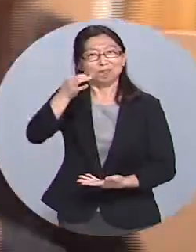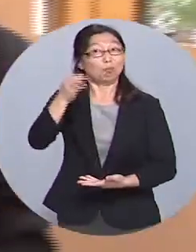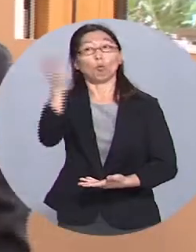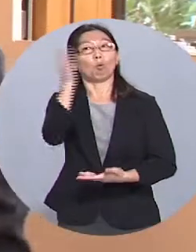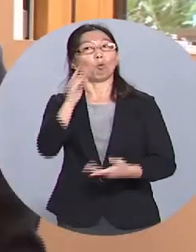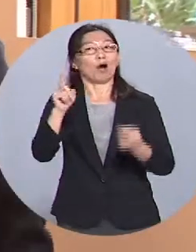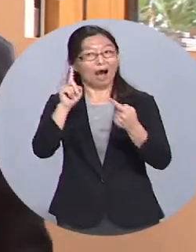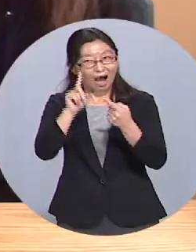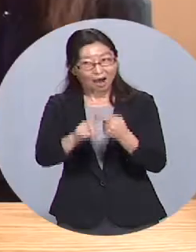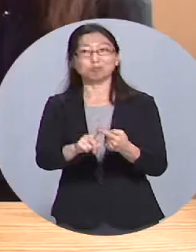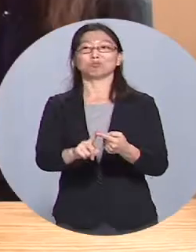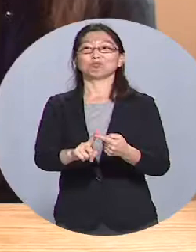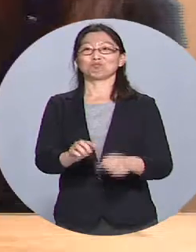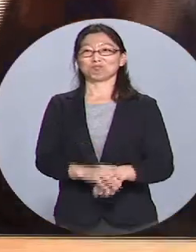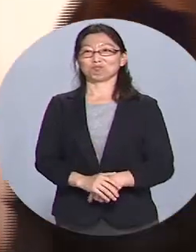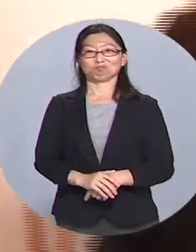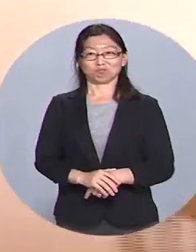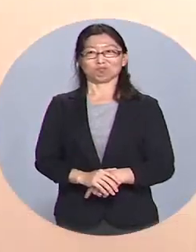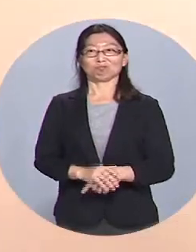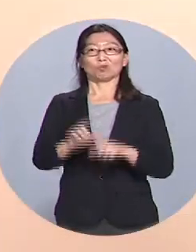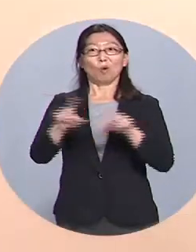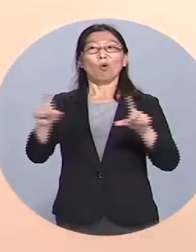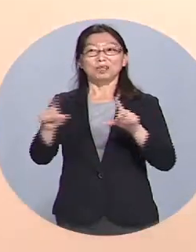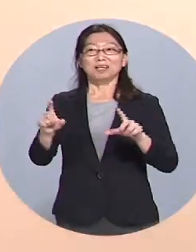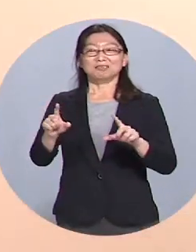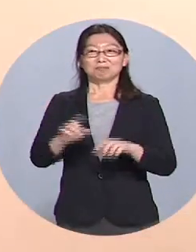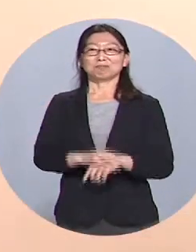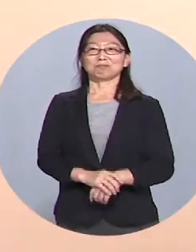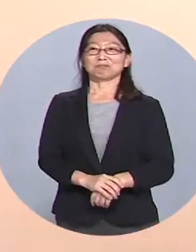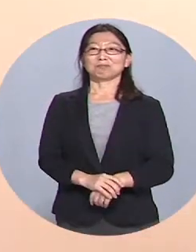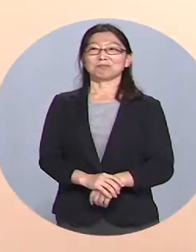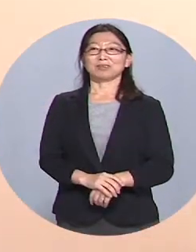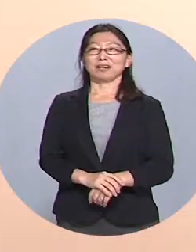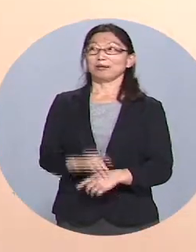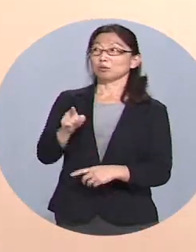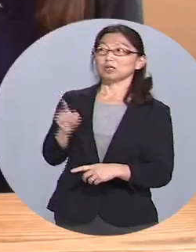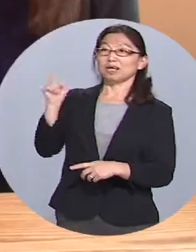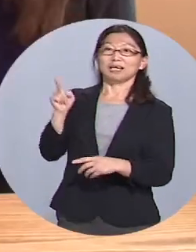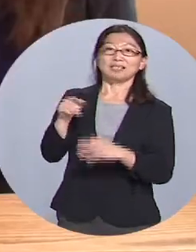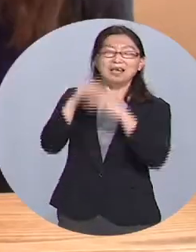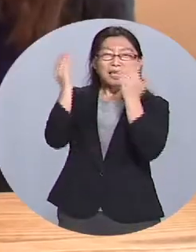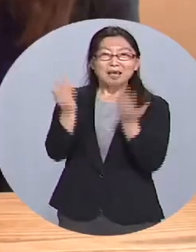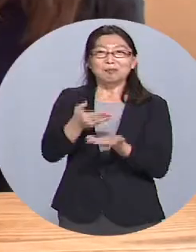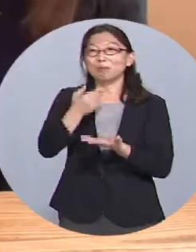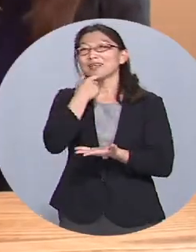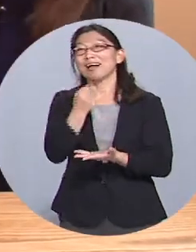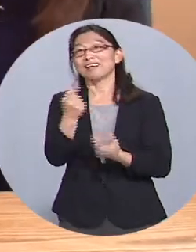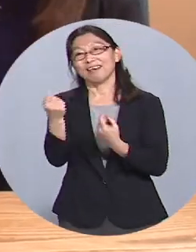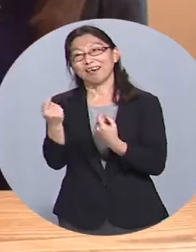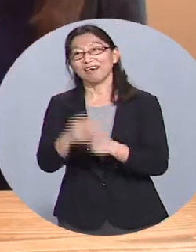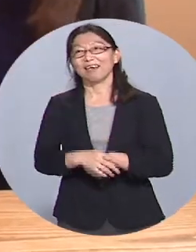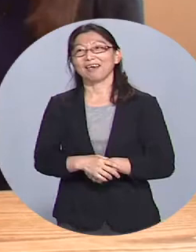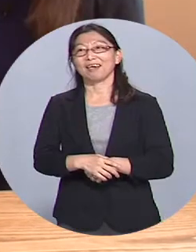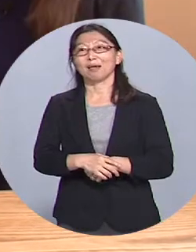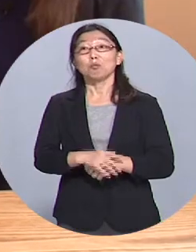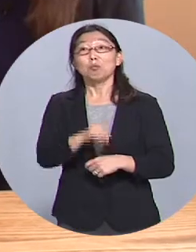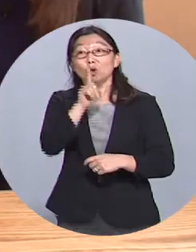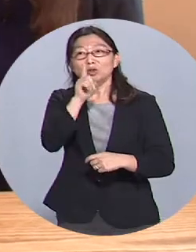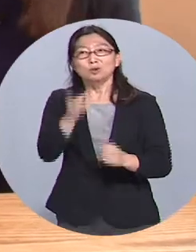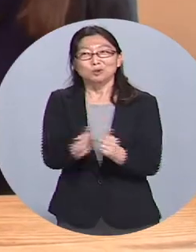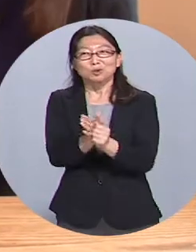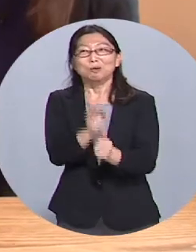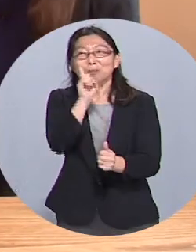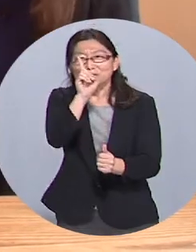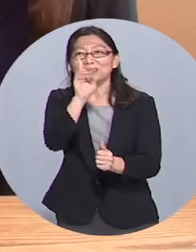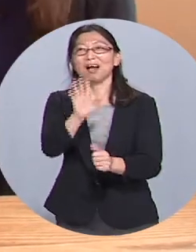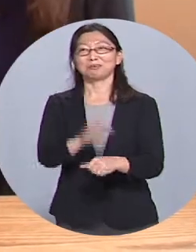はい、1500円の価値あります。 うわ、全部行きたくなっちゃいますねこんなん聞いちゃうと。 もう一つ、はい、おすすめのものがあるんです。 まだあるんですか？